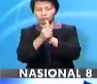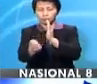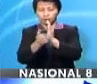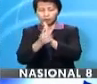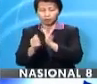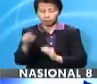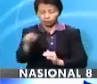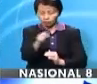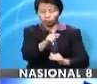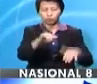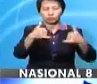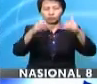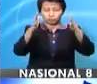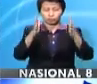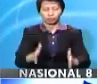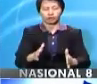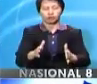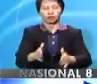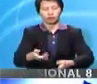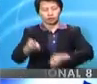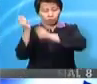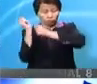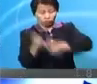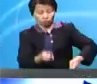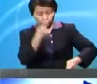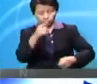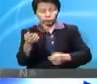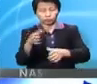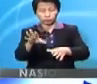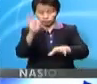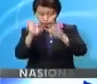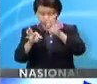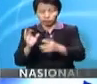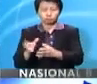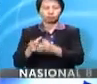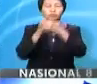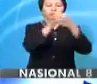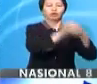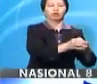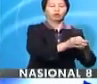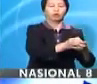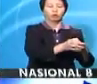kalangan semua pemain golf amatur untuk kita ketengahkan ke peringkat yang lebih tinggi.